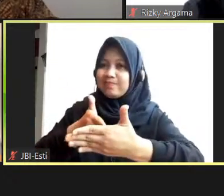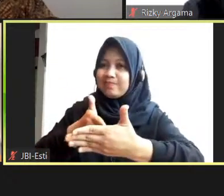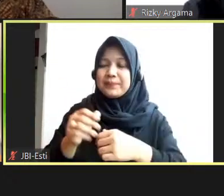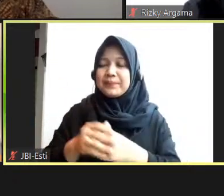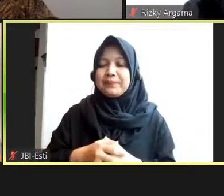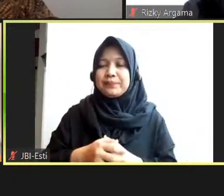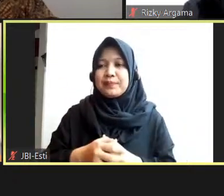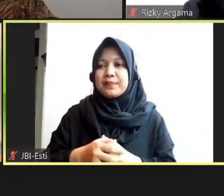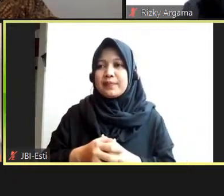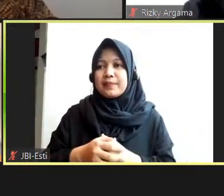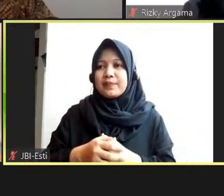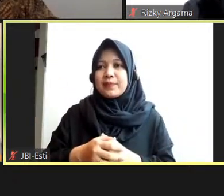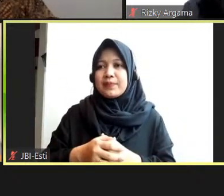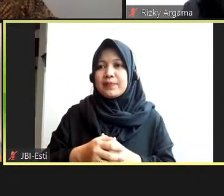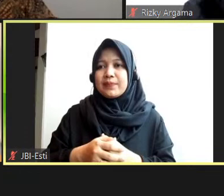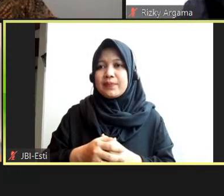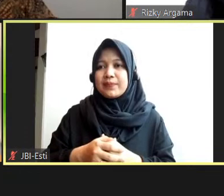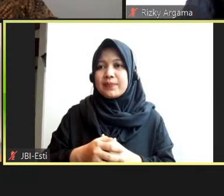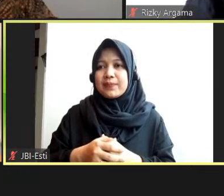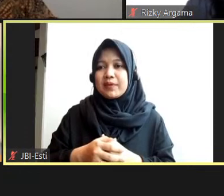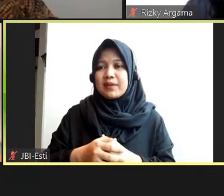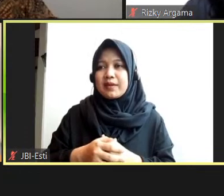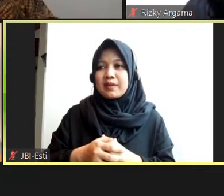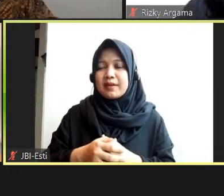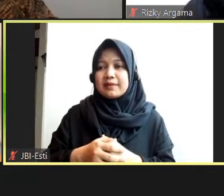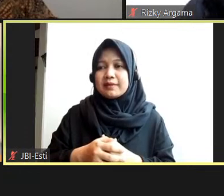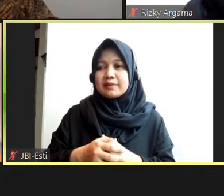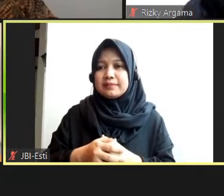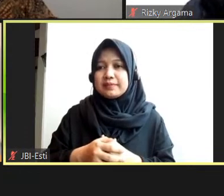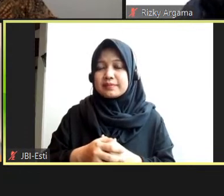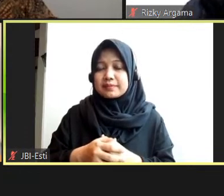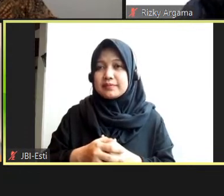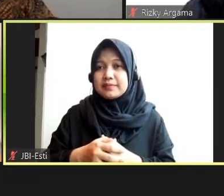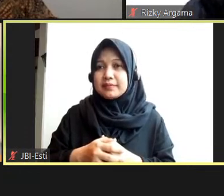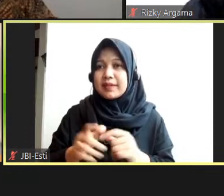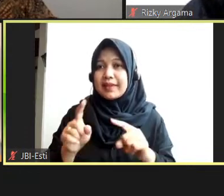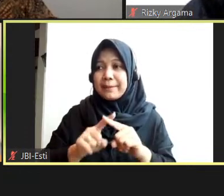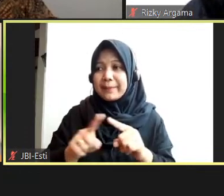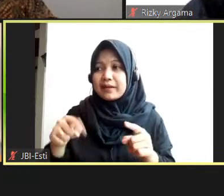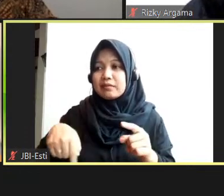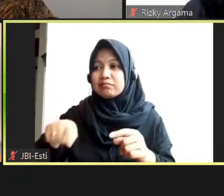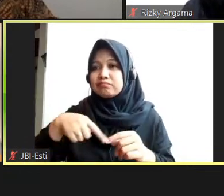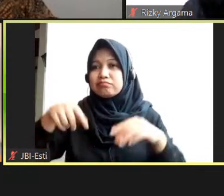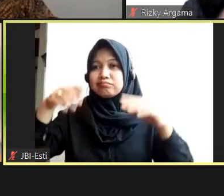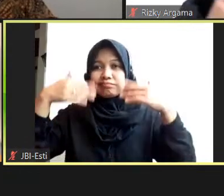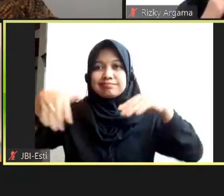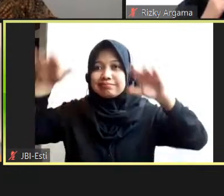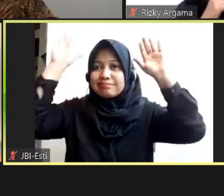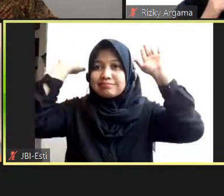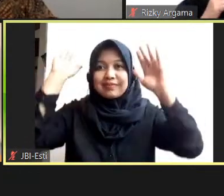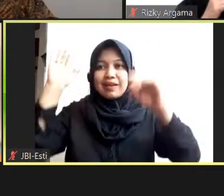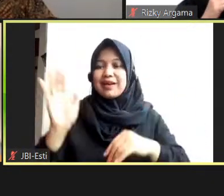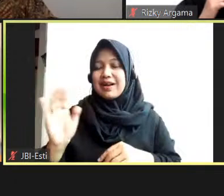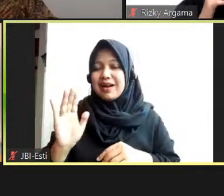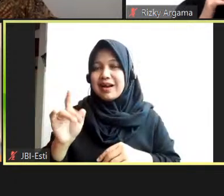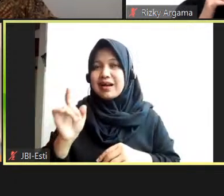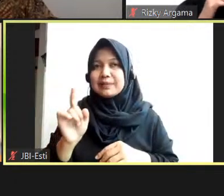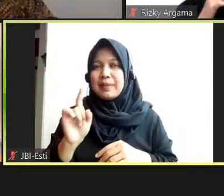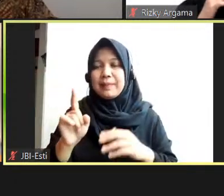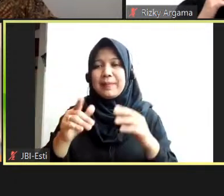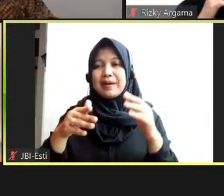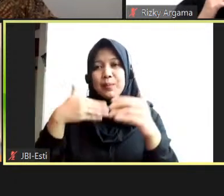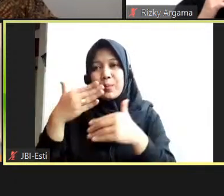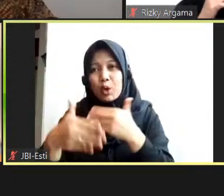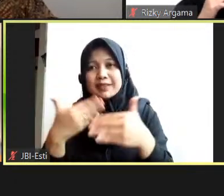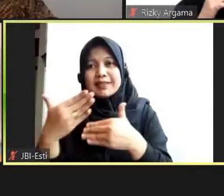tidak kemudian membuat kita putus asa ya, karena kan proses ini masih bisa kita